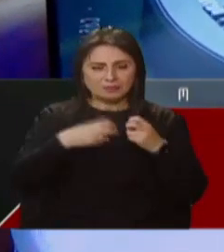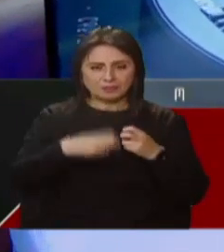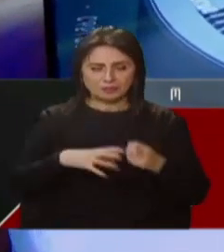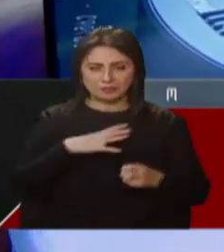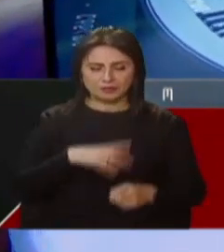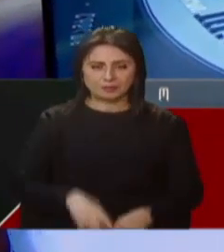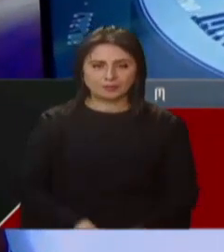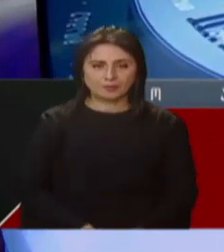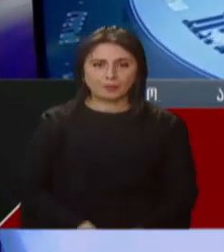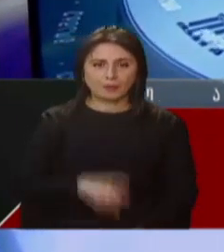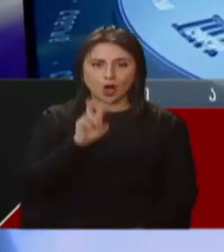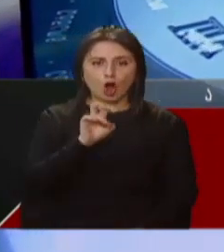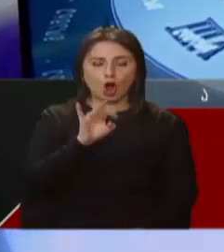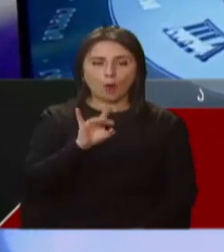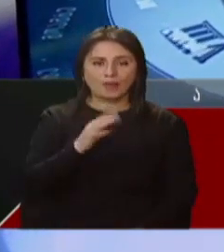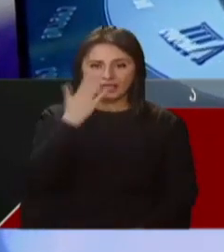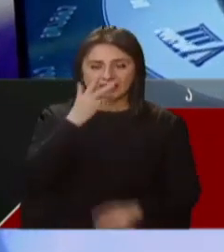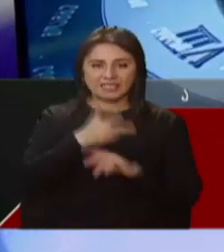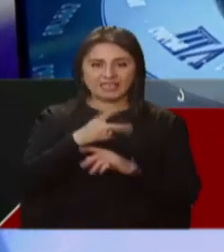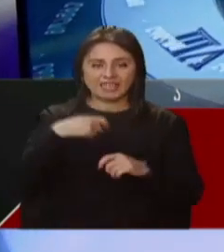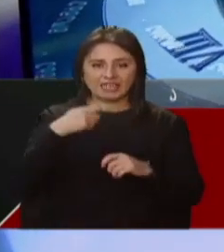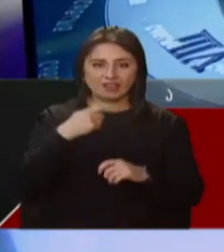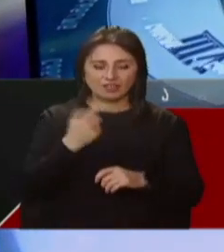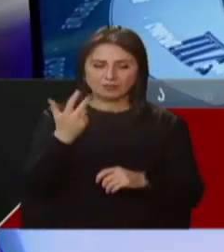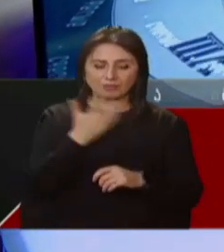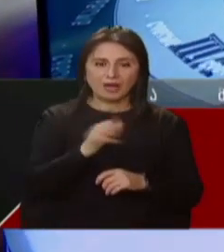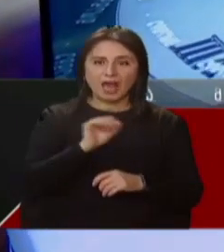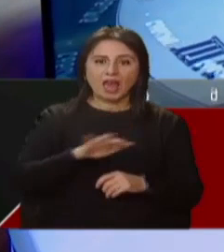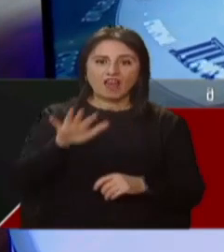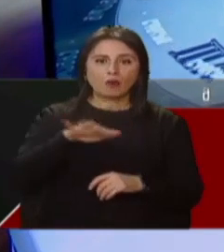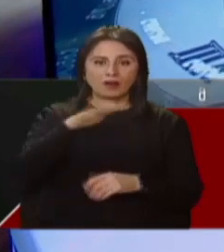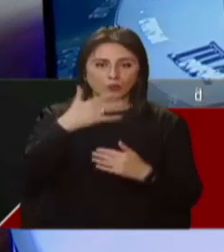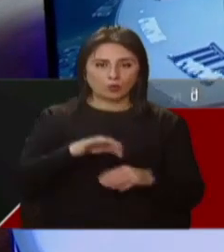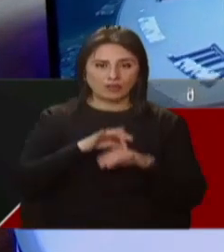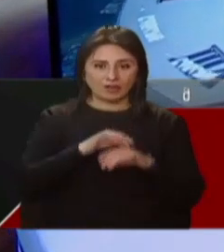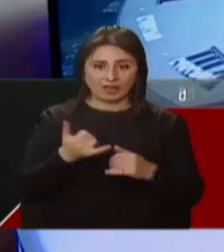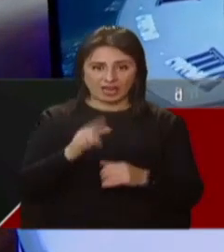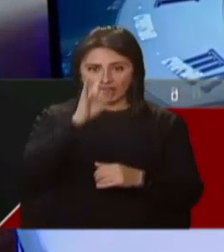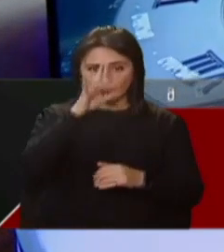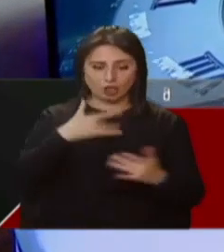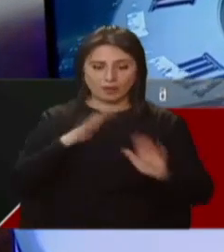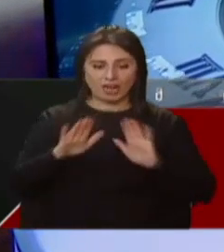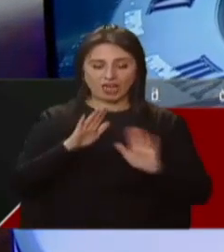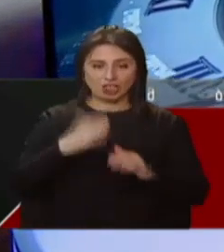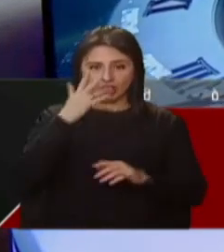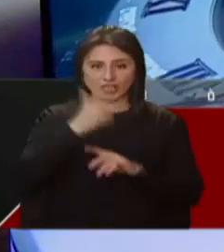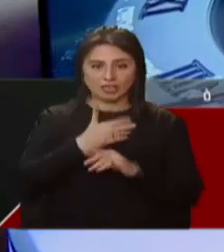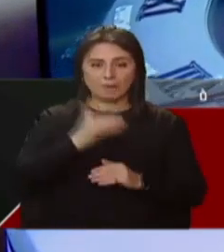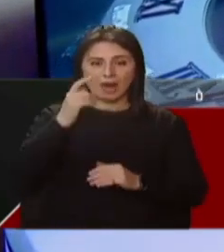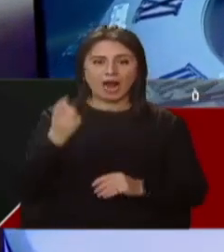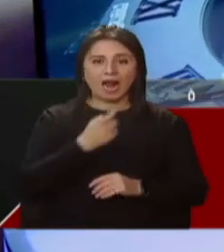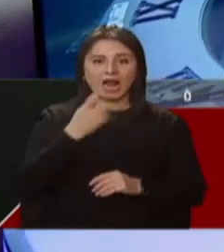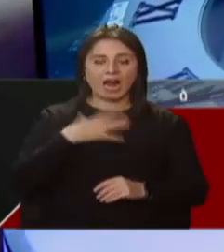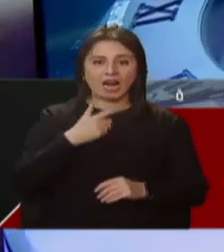დაზიანებული იყო. ლანა ღოღობერიძის ფილმების რეტროსპექტივა არაერთ ევროპულ ქვეყანაში უკვე გაიმართა. ახლა კი ცნობილი რეჟისორის ფილმებს მაღალი